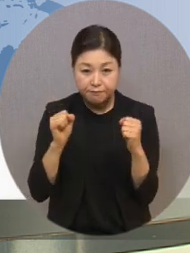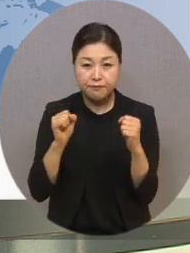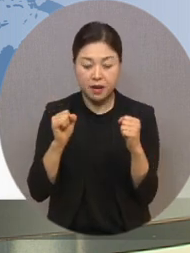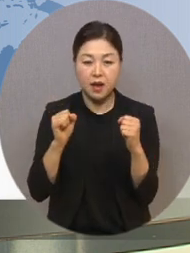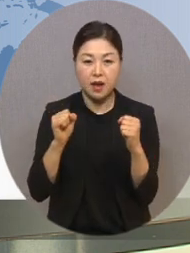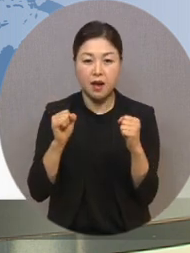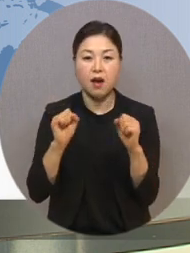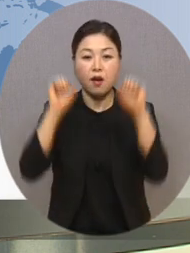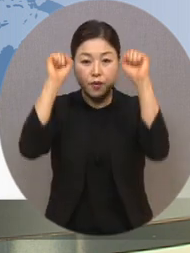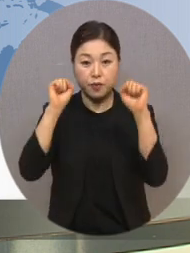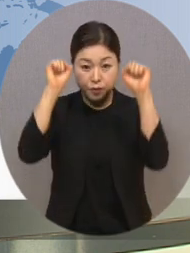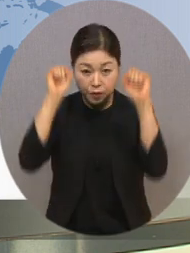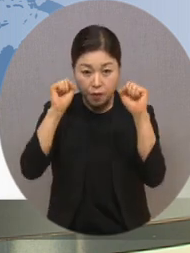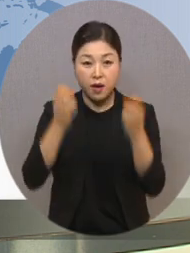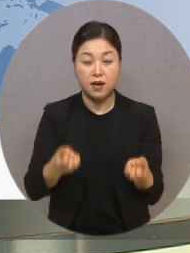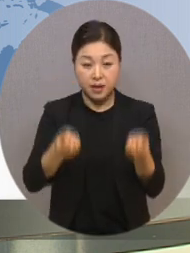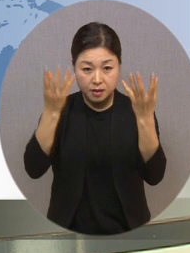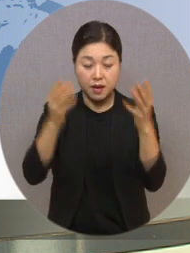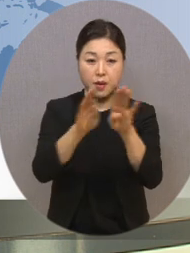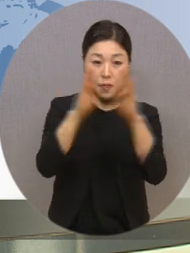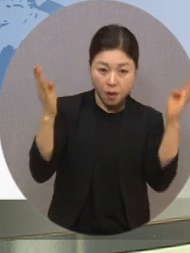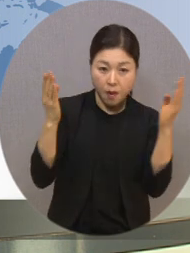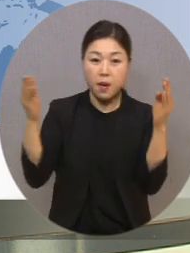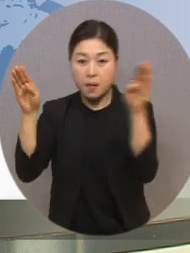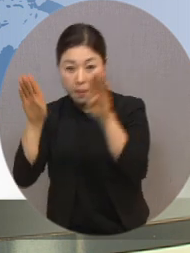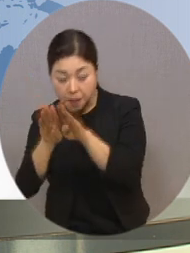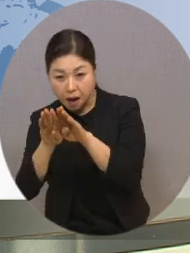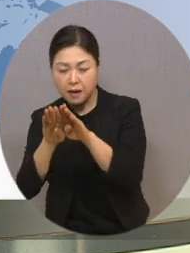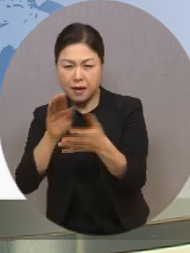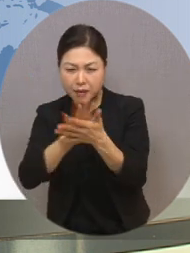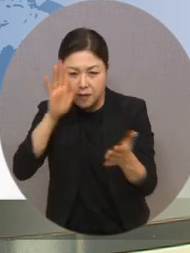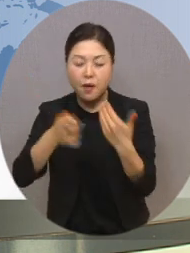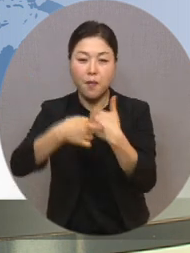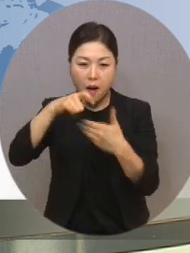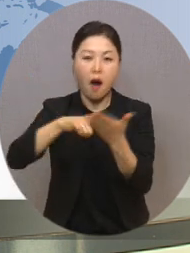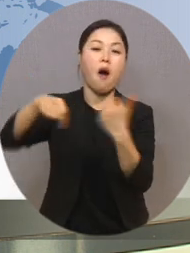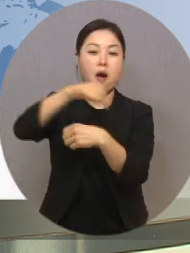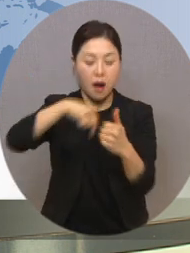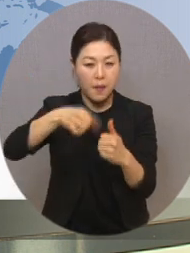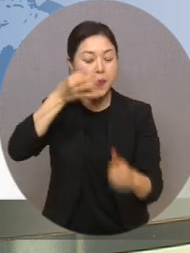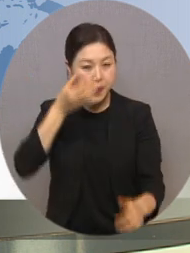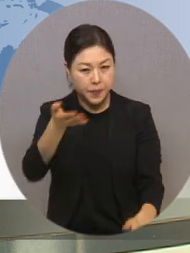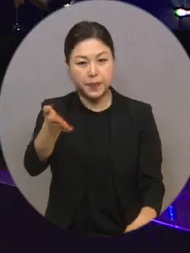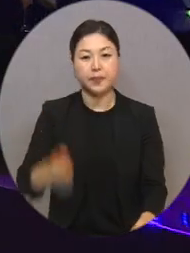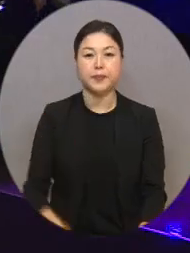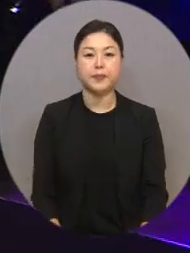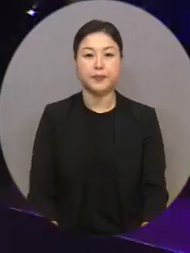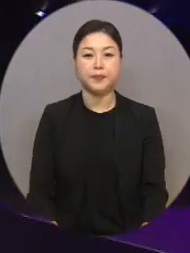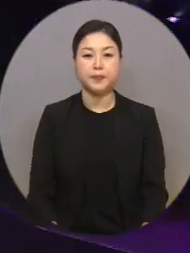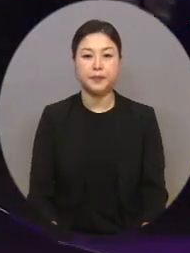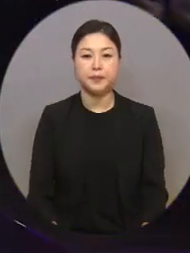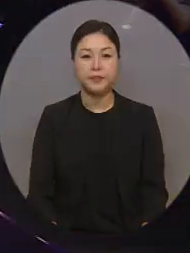개막부터 폐막까지 열기 가득했던 현장을 만나보시죠. 김은별 기자입니다.